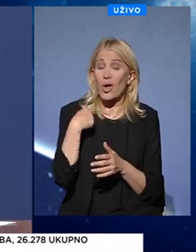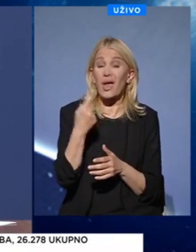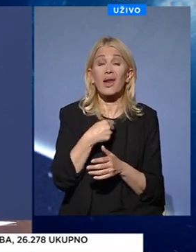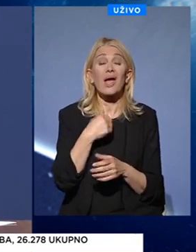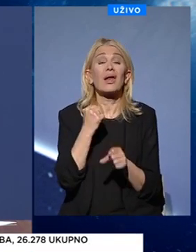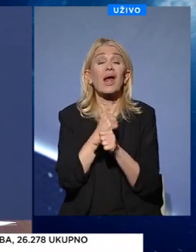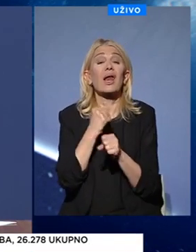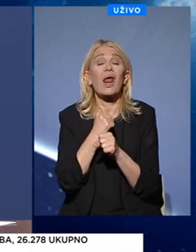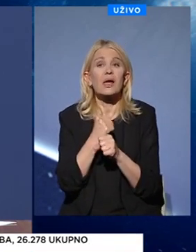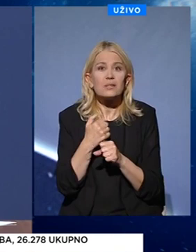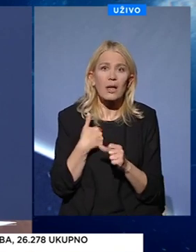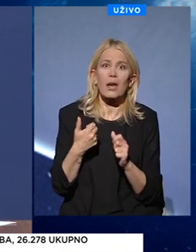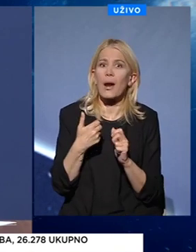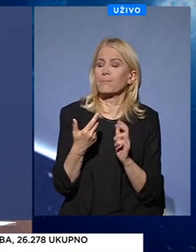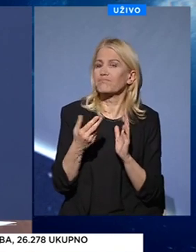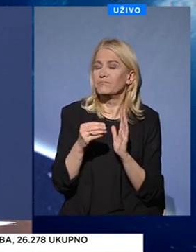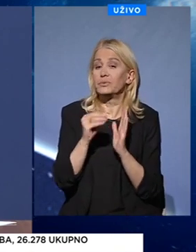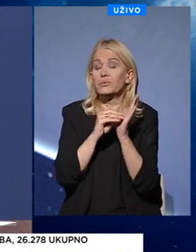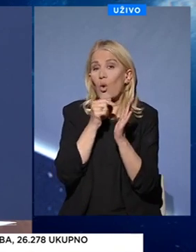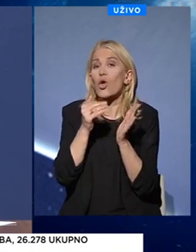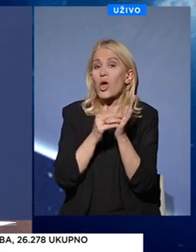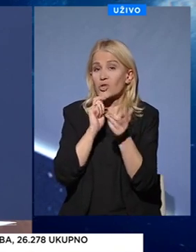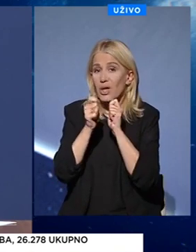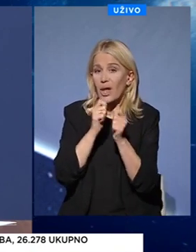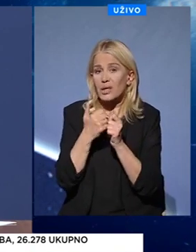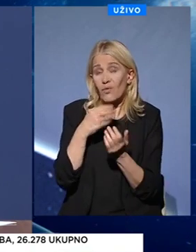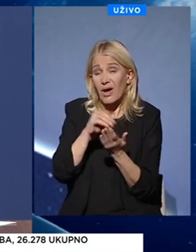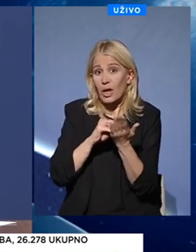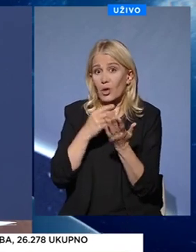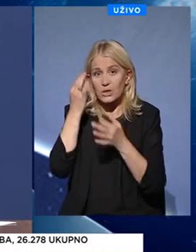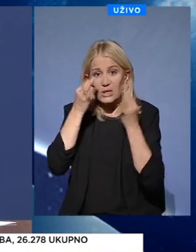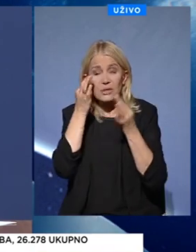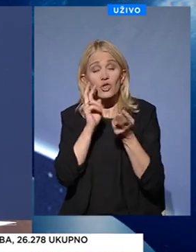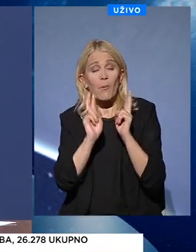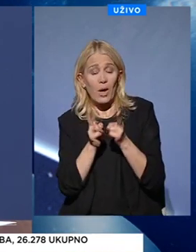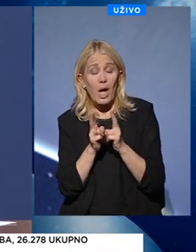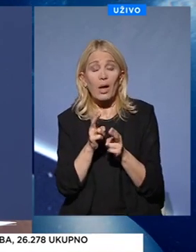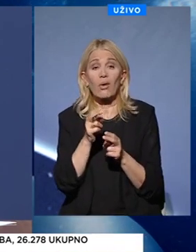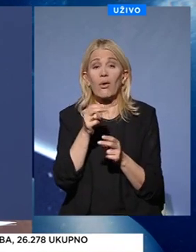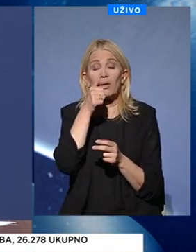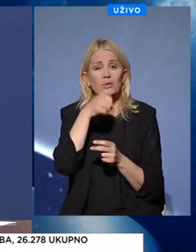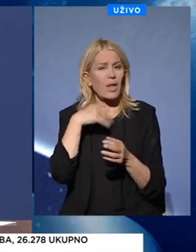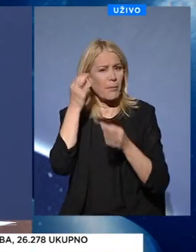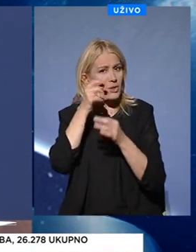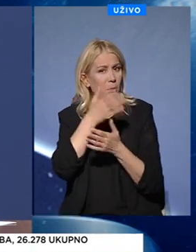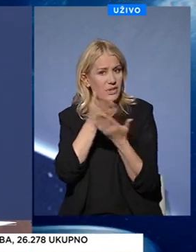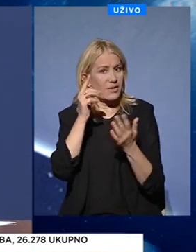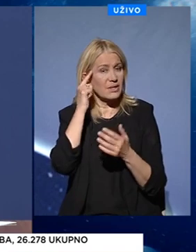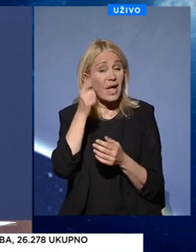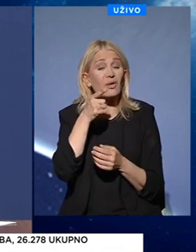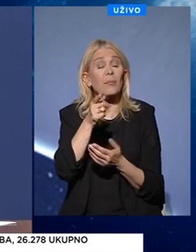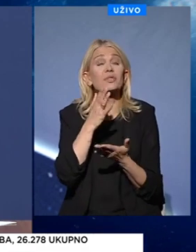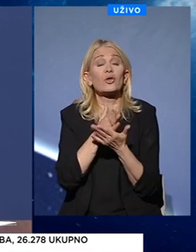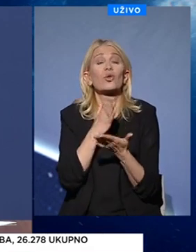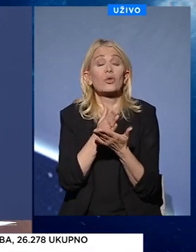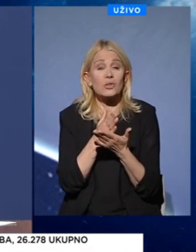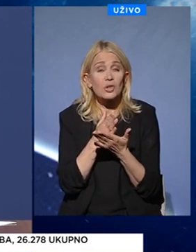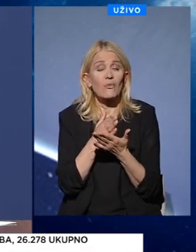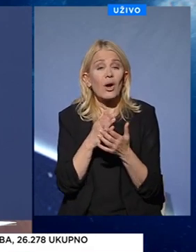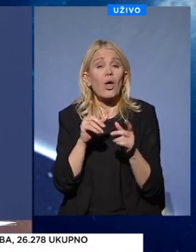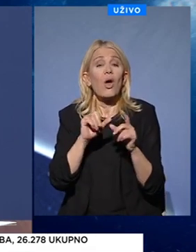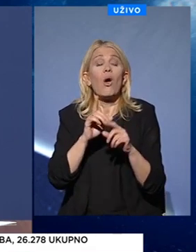radna verzija o kojoj ćemo još razgovarati i ono, kao što mislim da znaju, da bi se to dešavalo